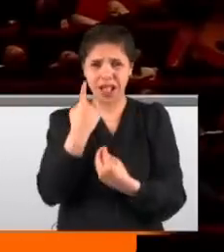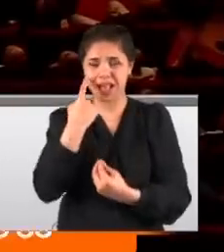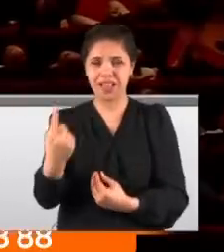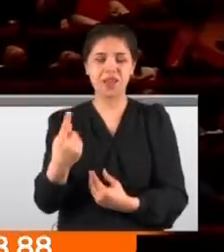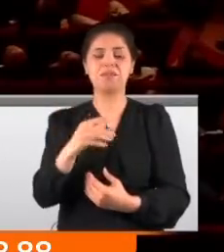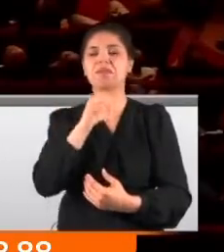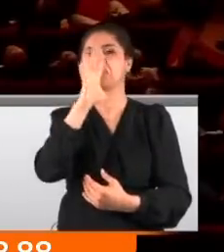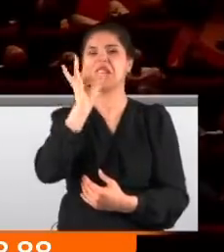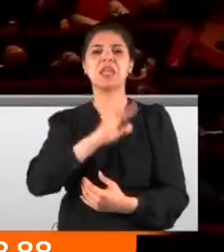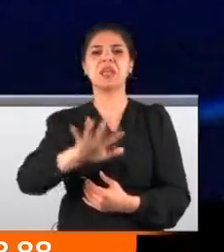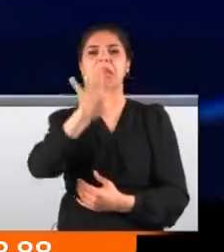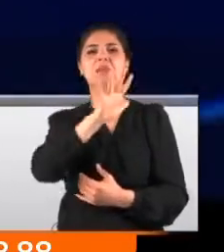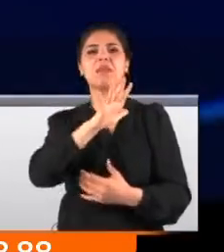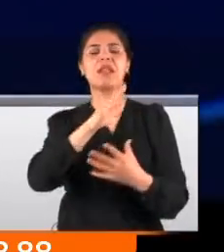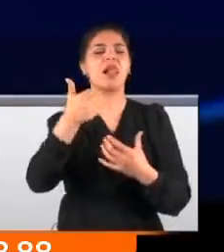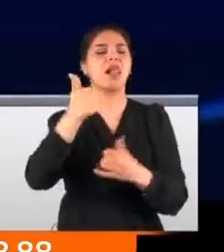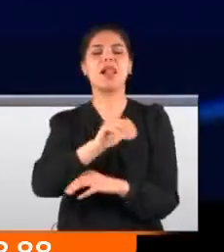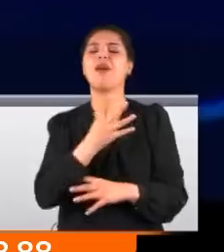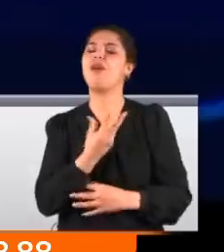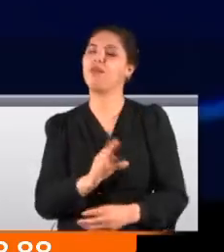hiç kimse kaybetmeyecek.